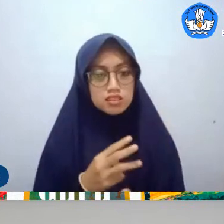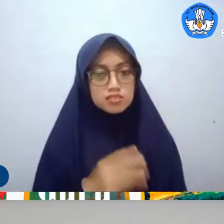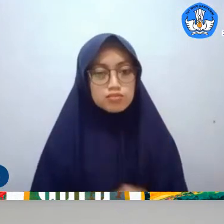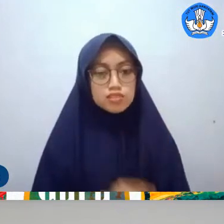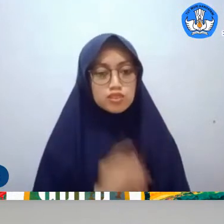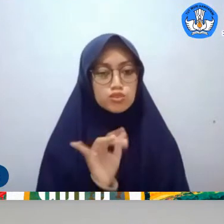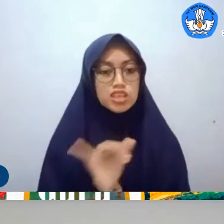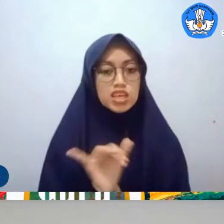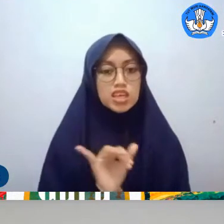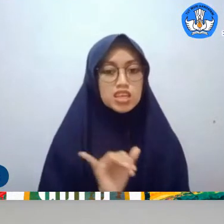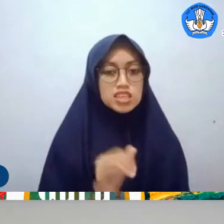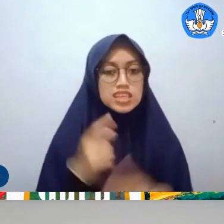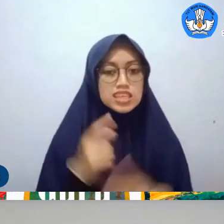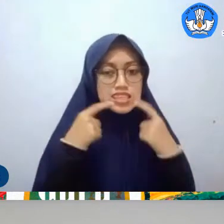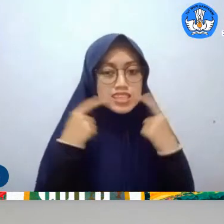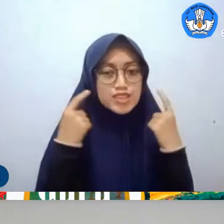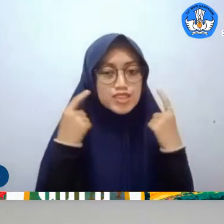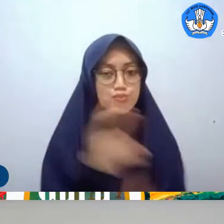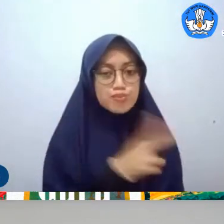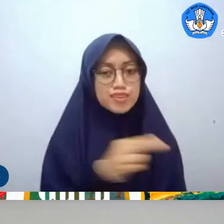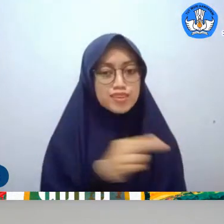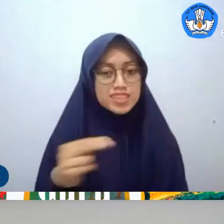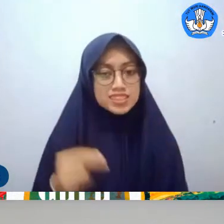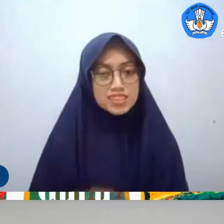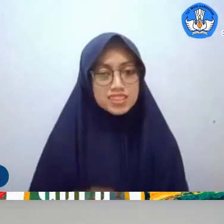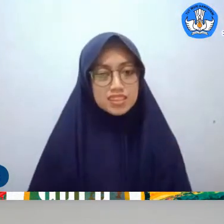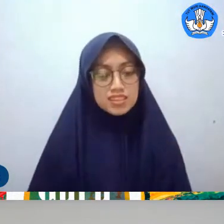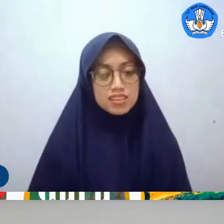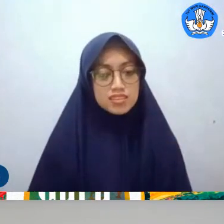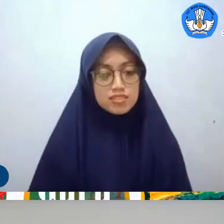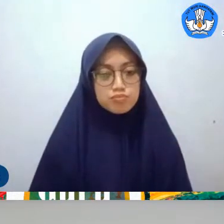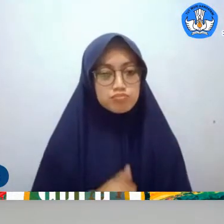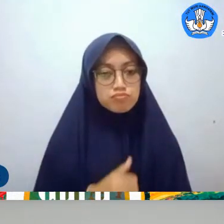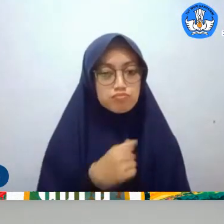Senyum Indonesia. Nah, Kak Isma juga